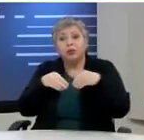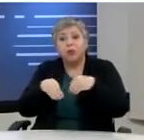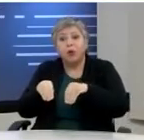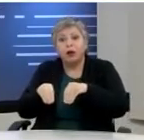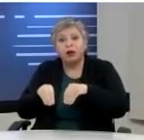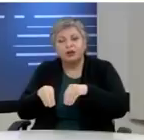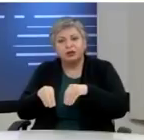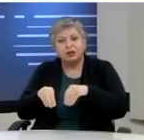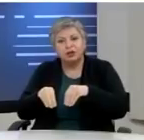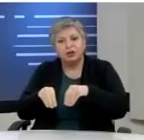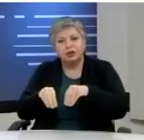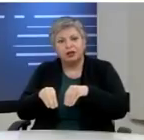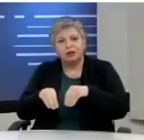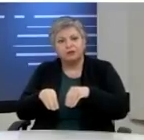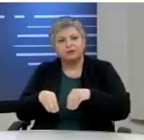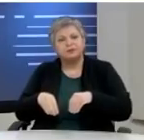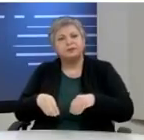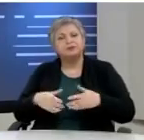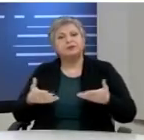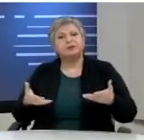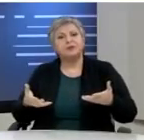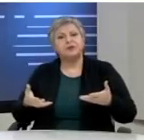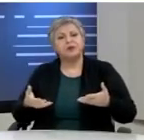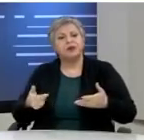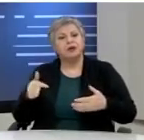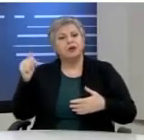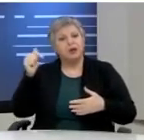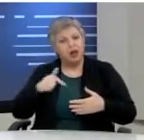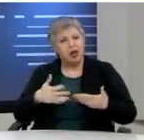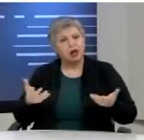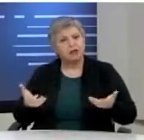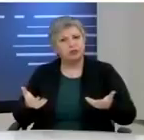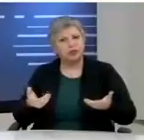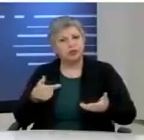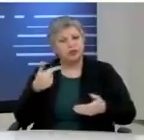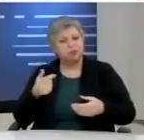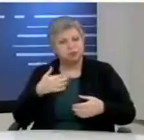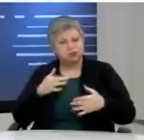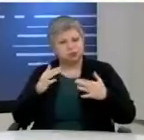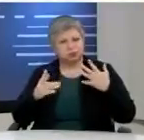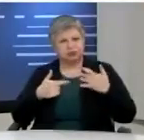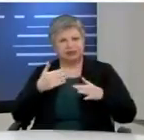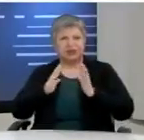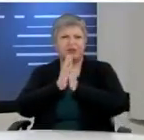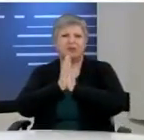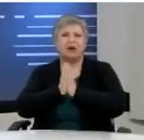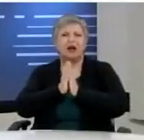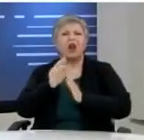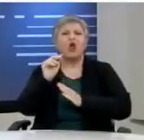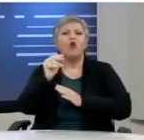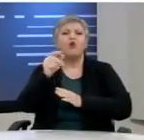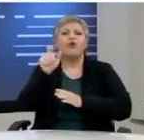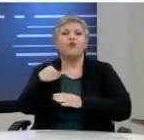Κύριε Βορίδη, έχετε πλήθος απορριών από αυτά που ακούγονται. Σας παρακαλώ, όχι δυνατά, να